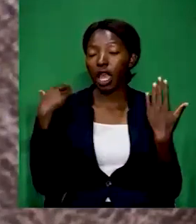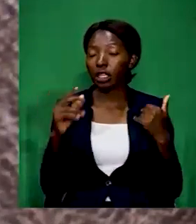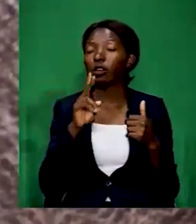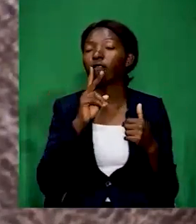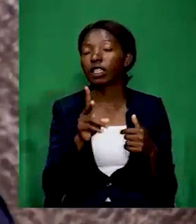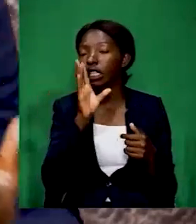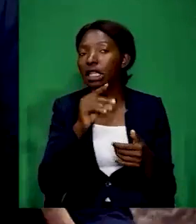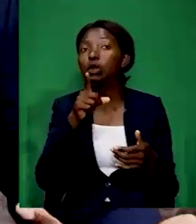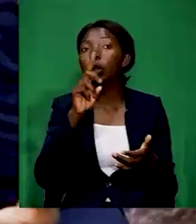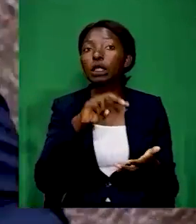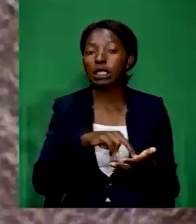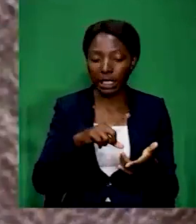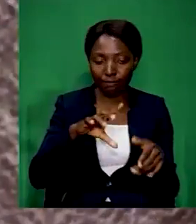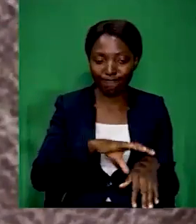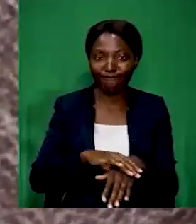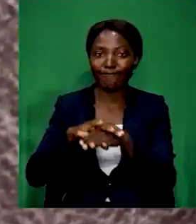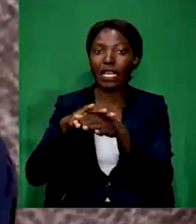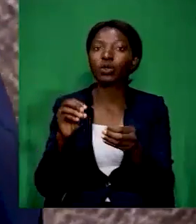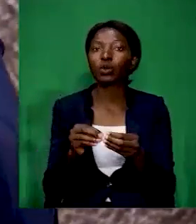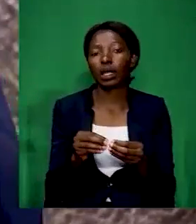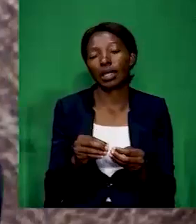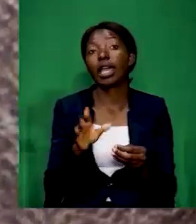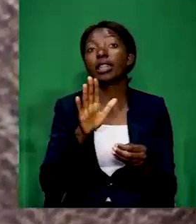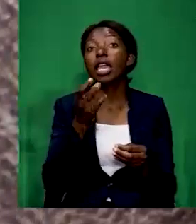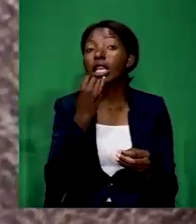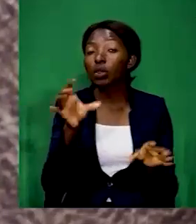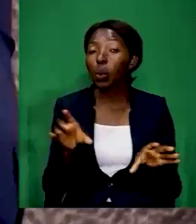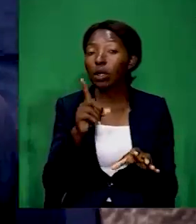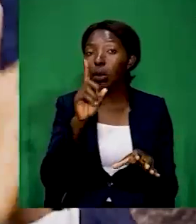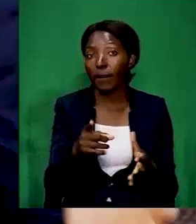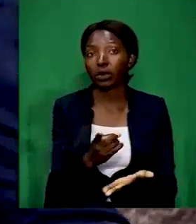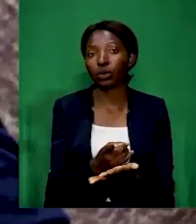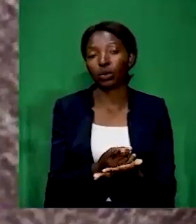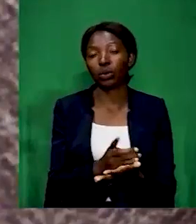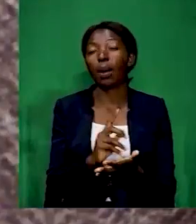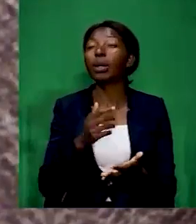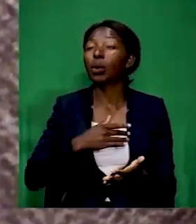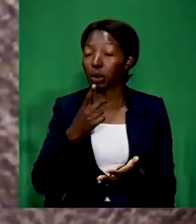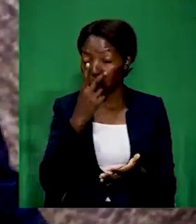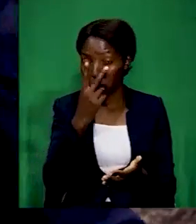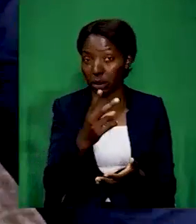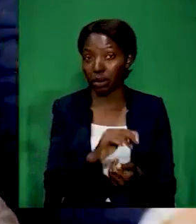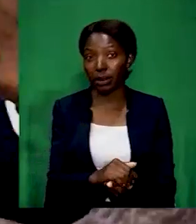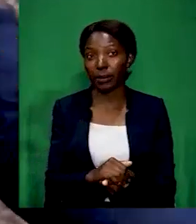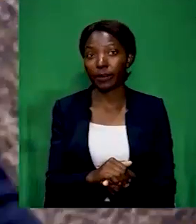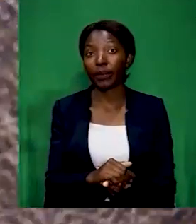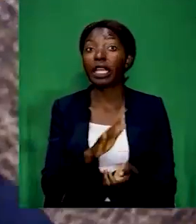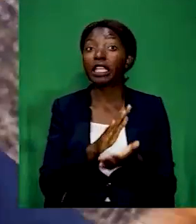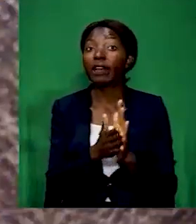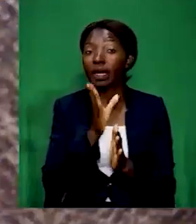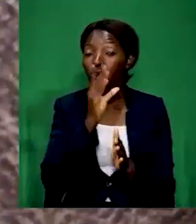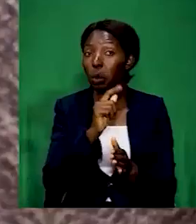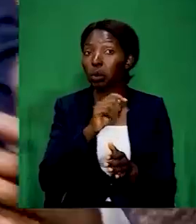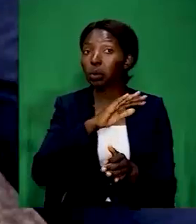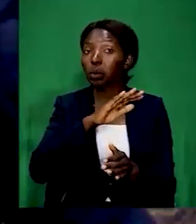zvikanzi simuka tiende. Pane basa riri kuitwa. Pandoda kuti mucherechedze. Hapana kutaurwa